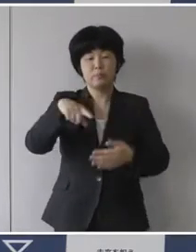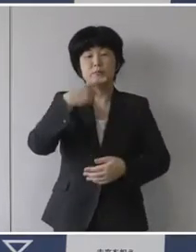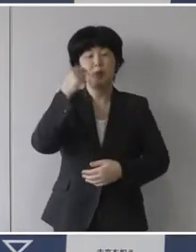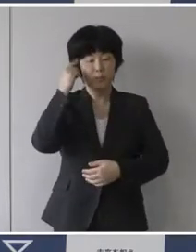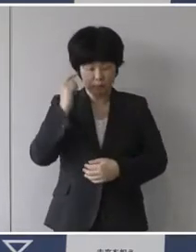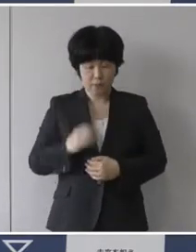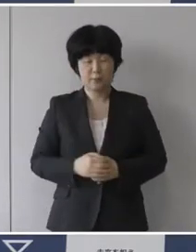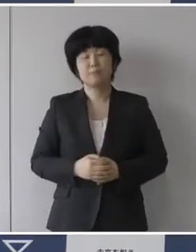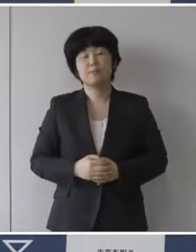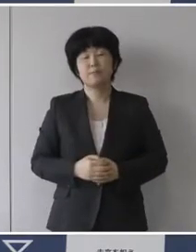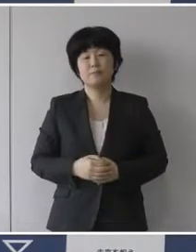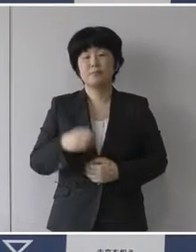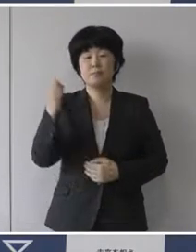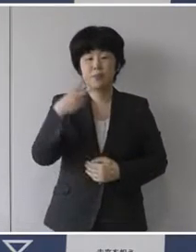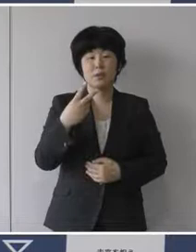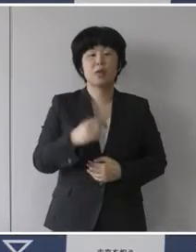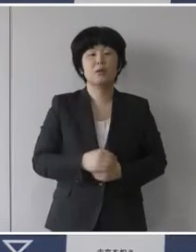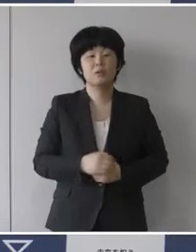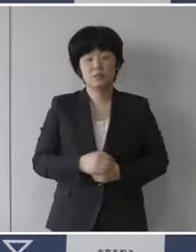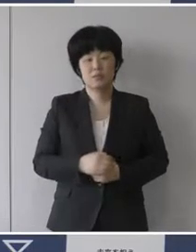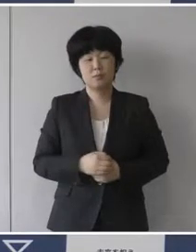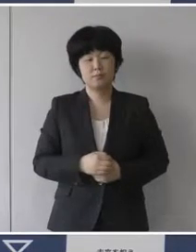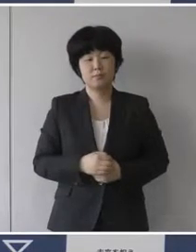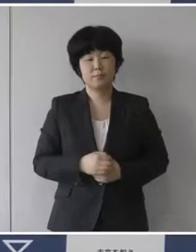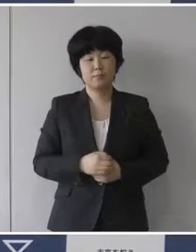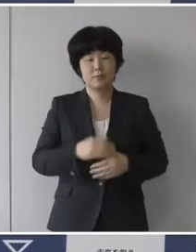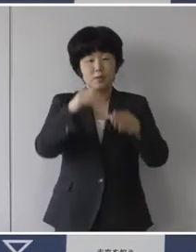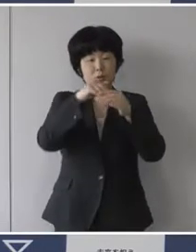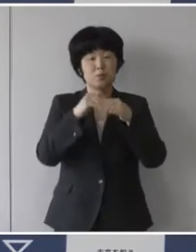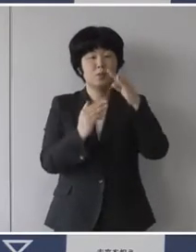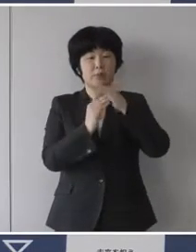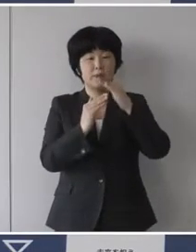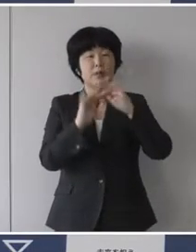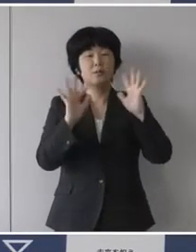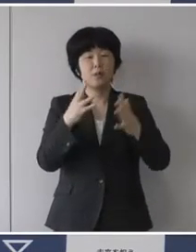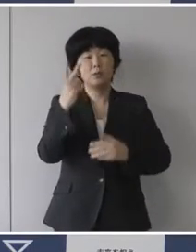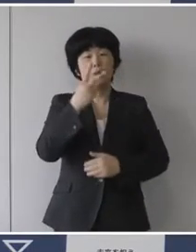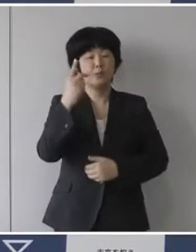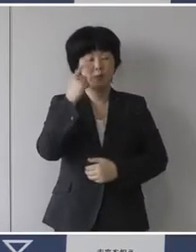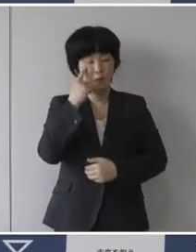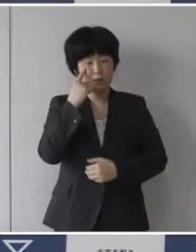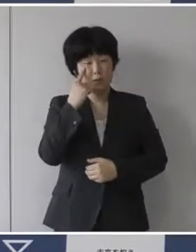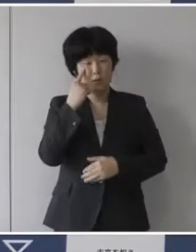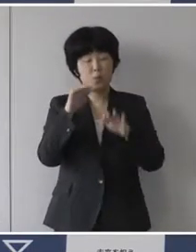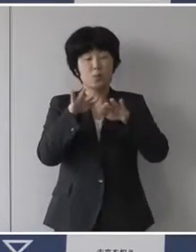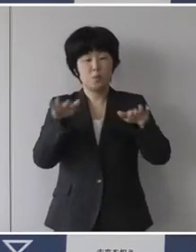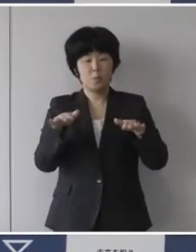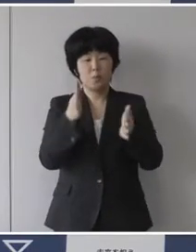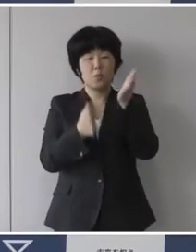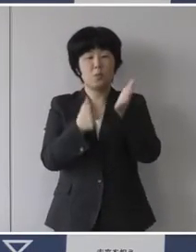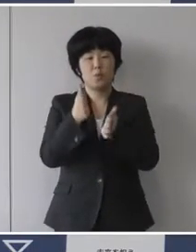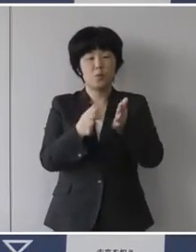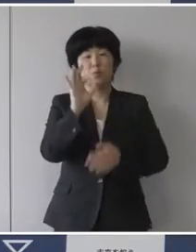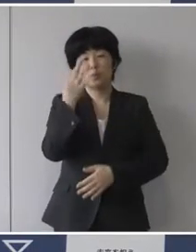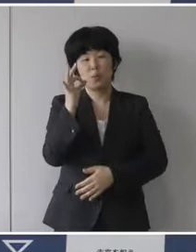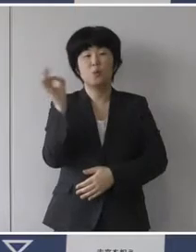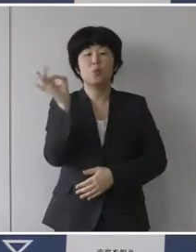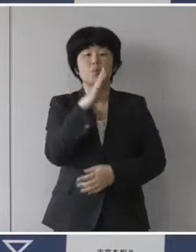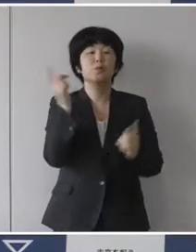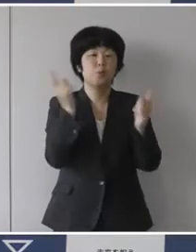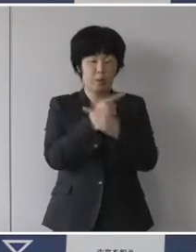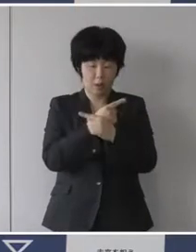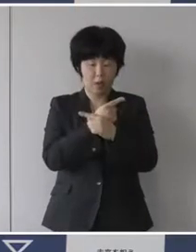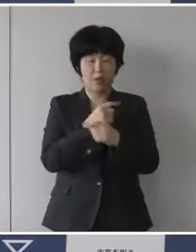。また、所得制限なしの第2次の保育料の無償化、それ